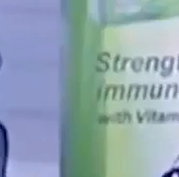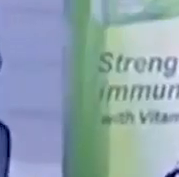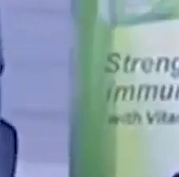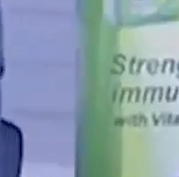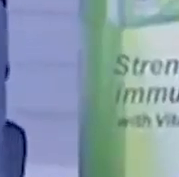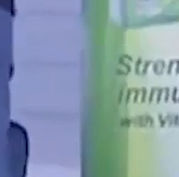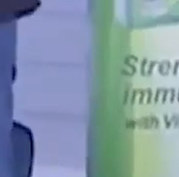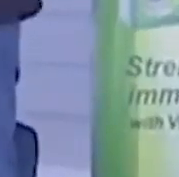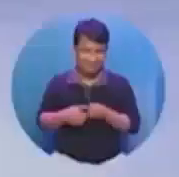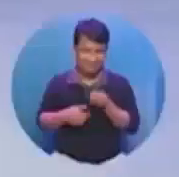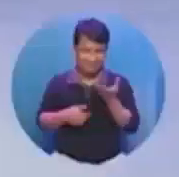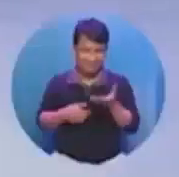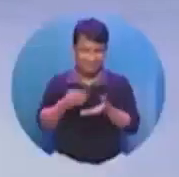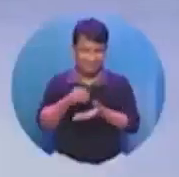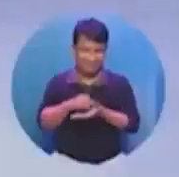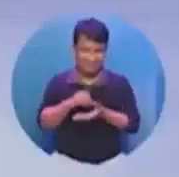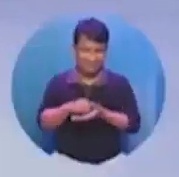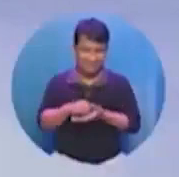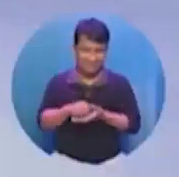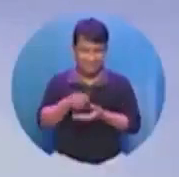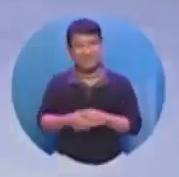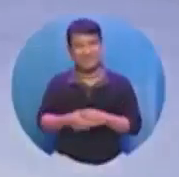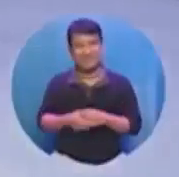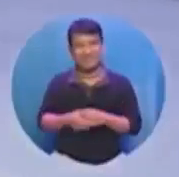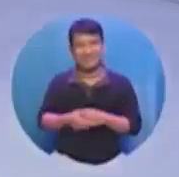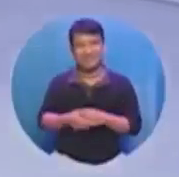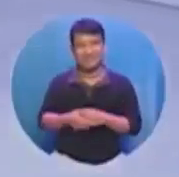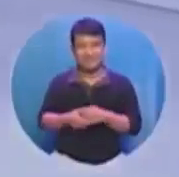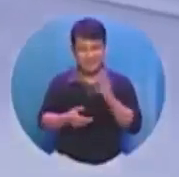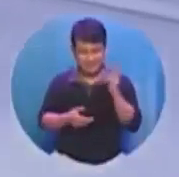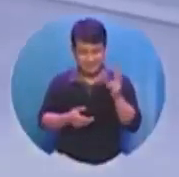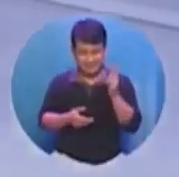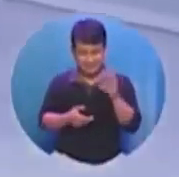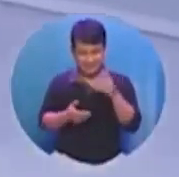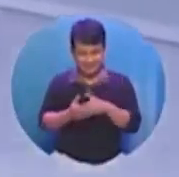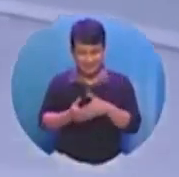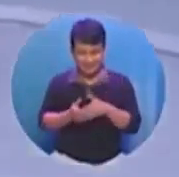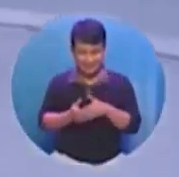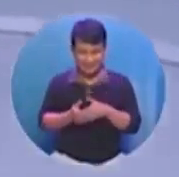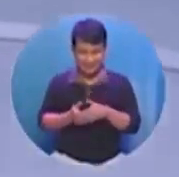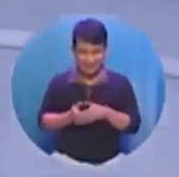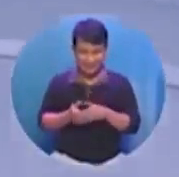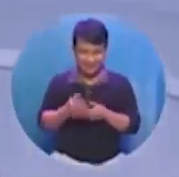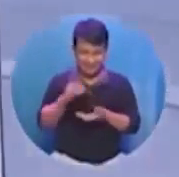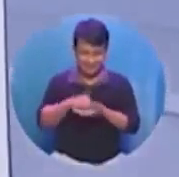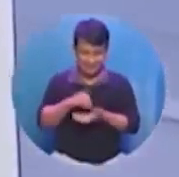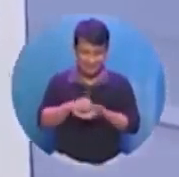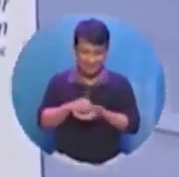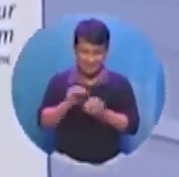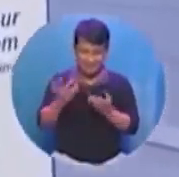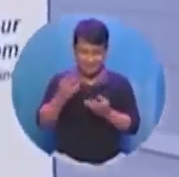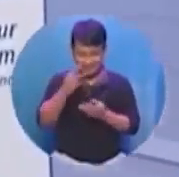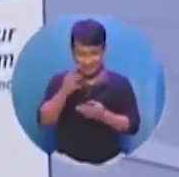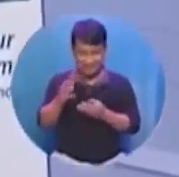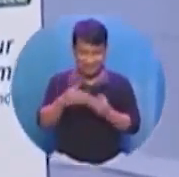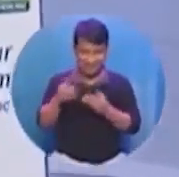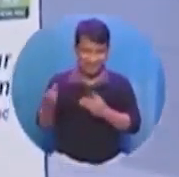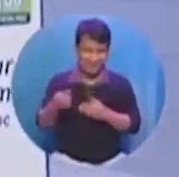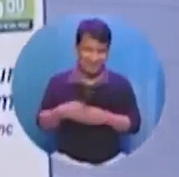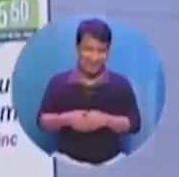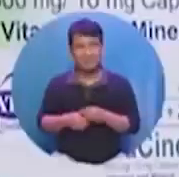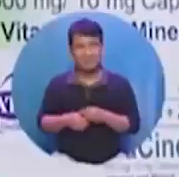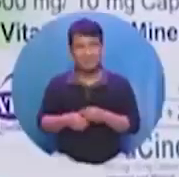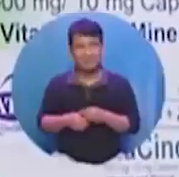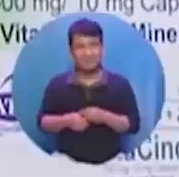Magkano pong gusto niyo utangin? Kunti lang po, sir. 30,000 po, pautang ko sa inyo. Walang bayaran. O, sige